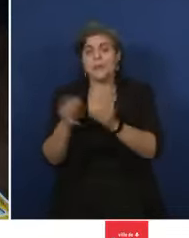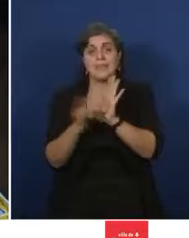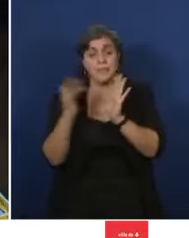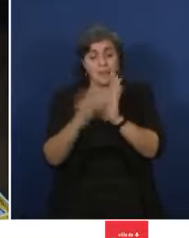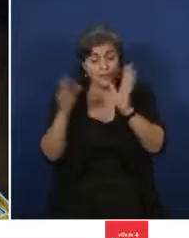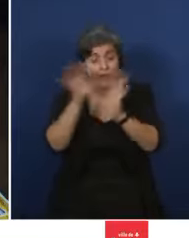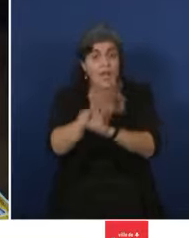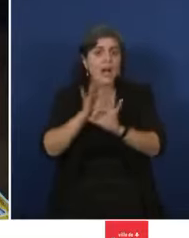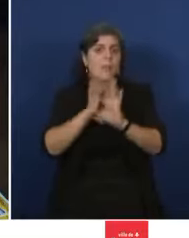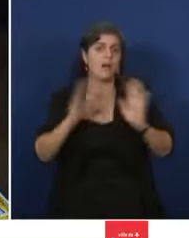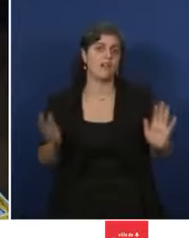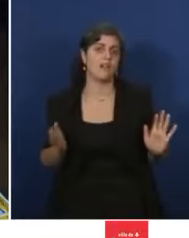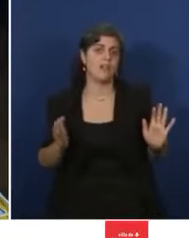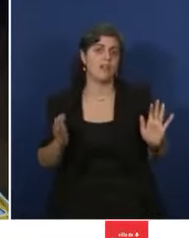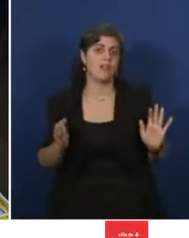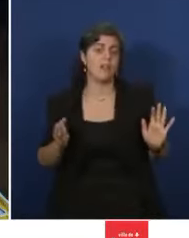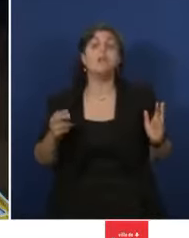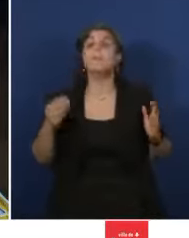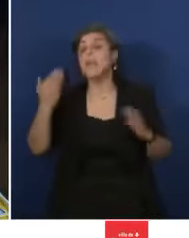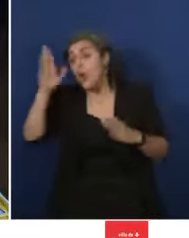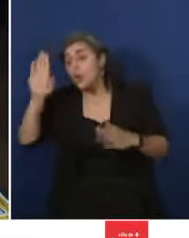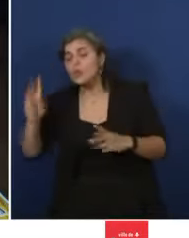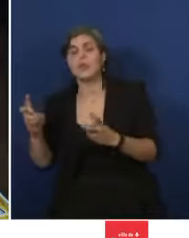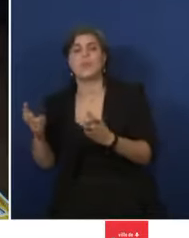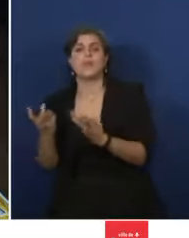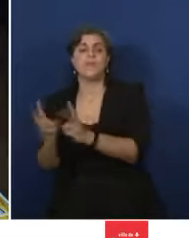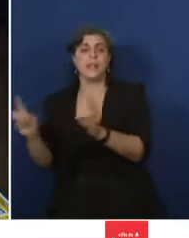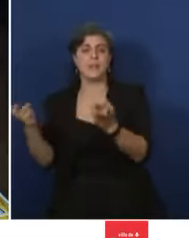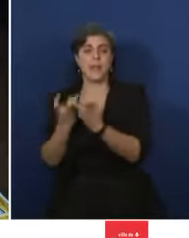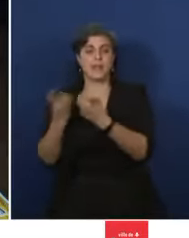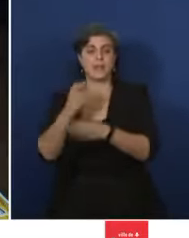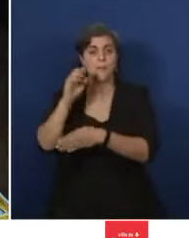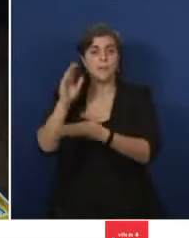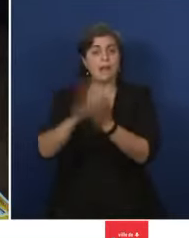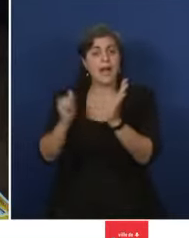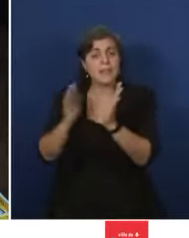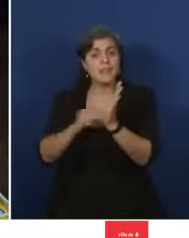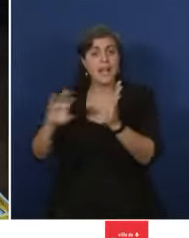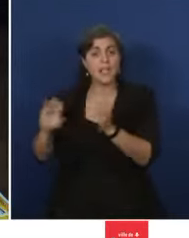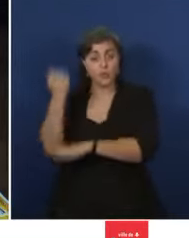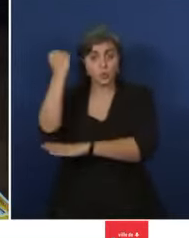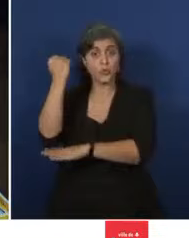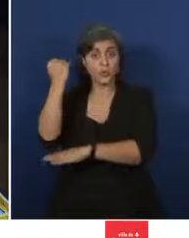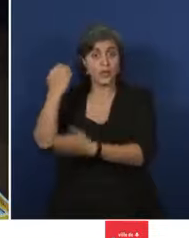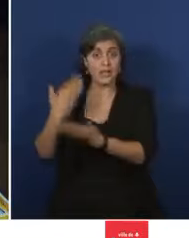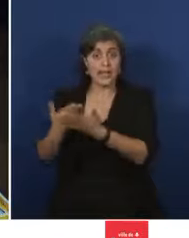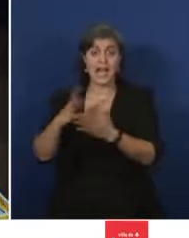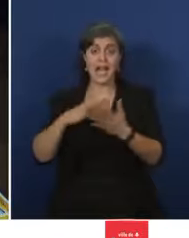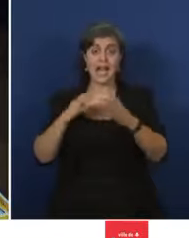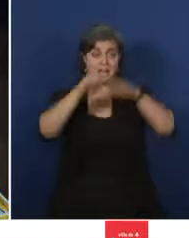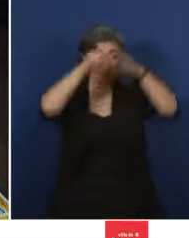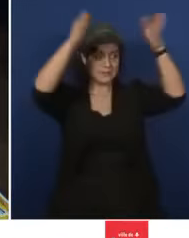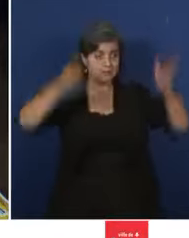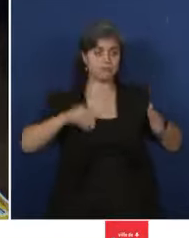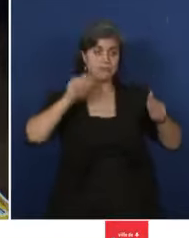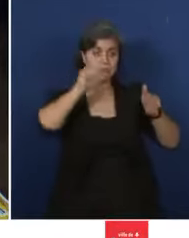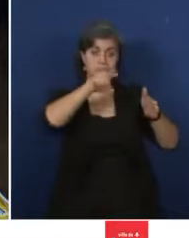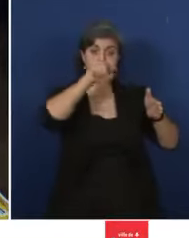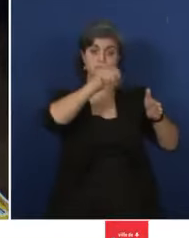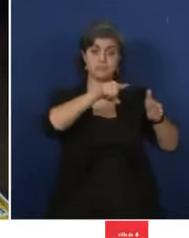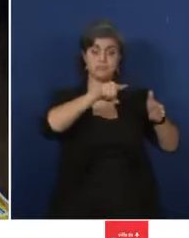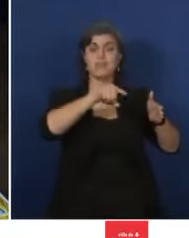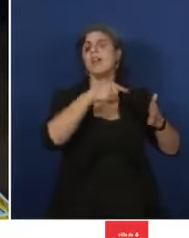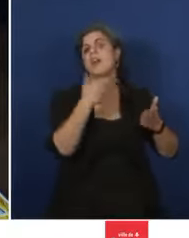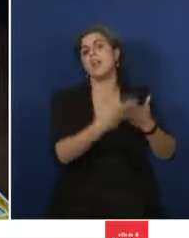D'autres villes, comme Tours et comme Marseille, ont mis en place des systèmes de déclaration à l'horodateur qui ne sont pas non plus